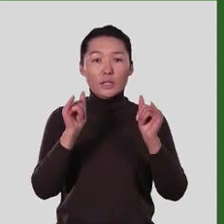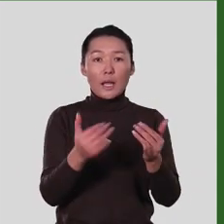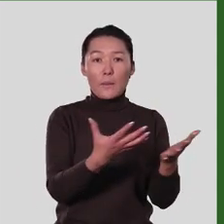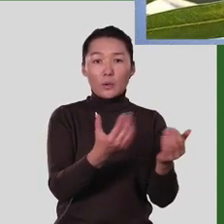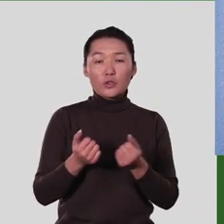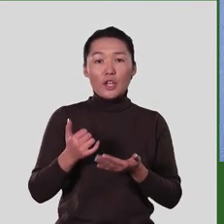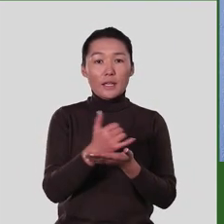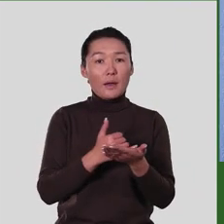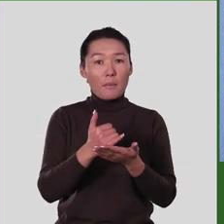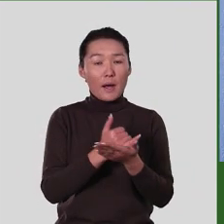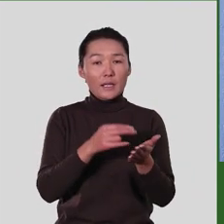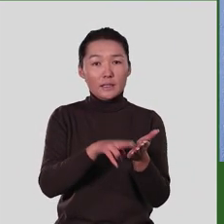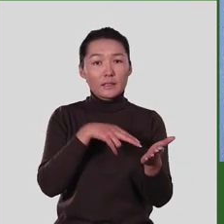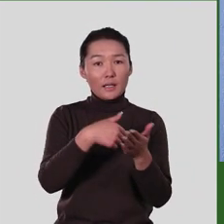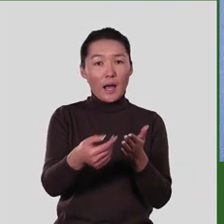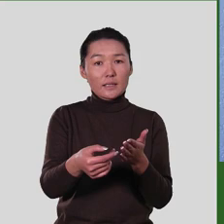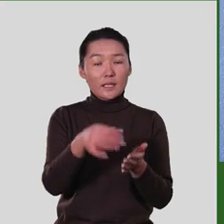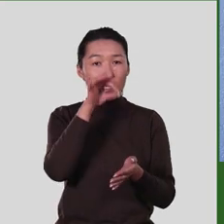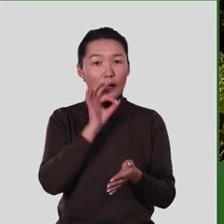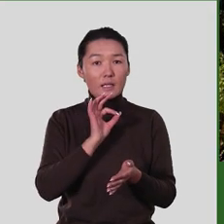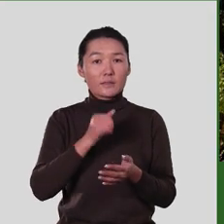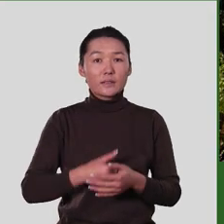масел, красок, лекарств.